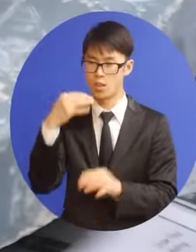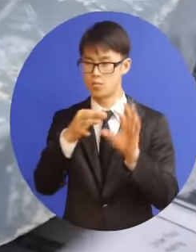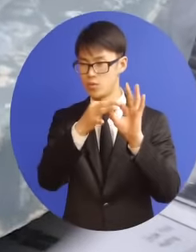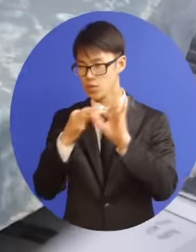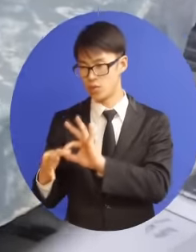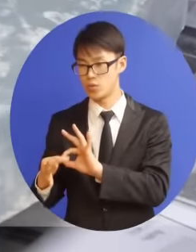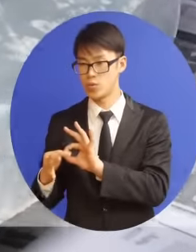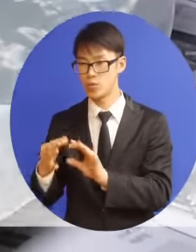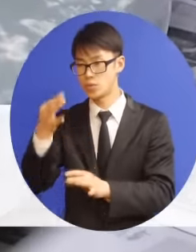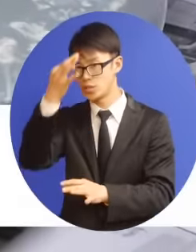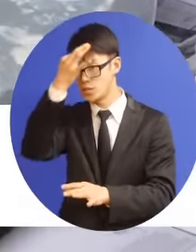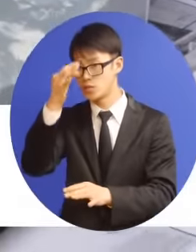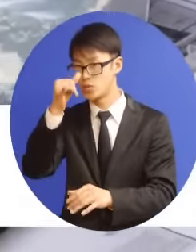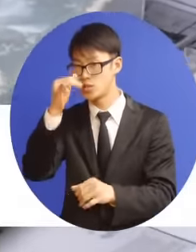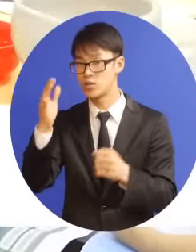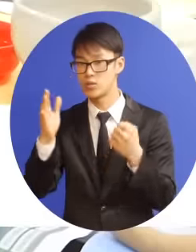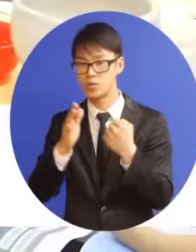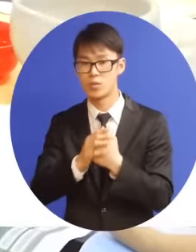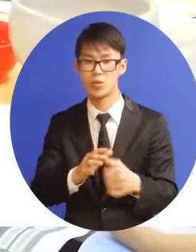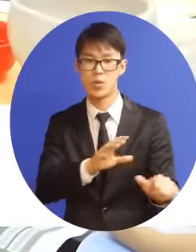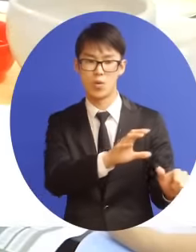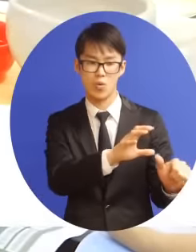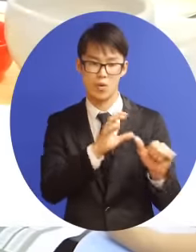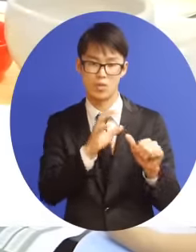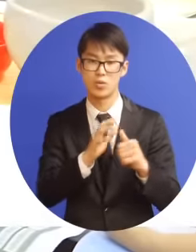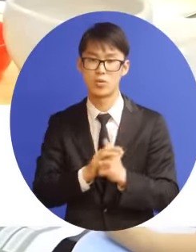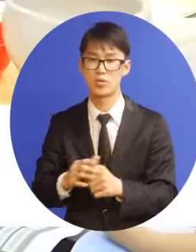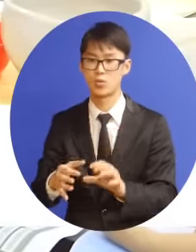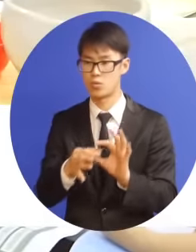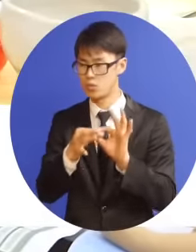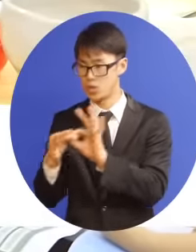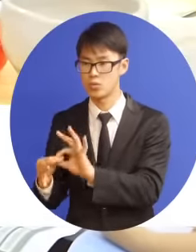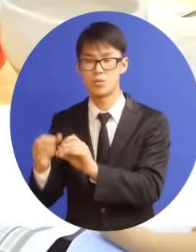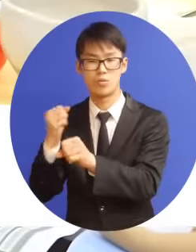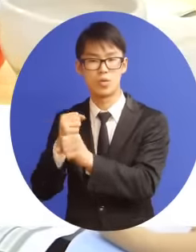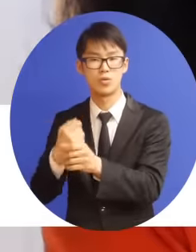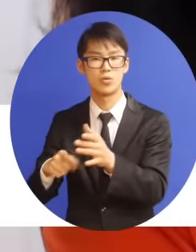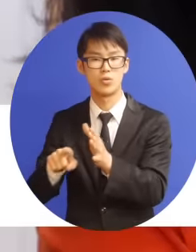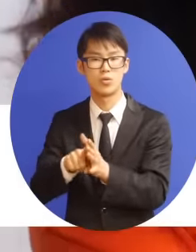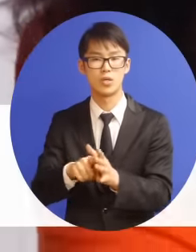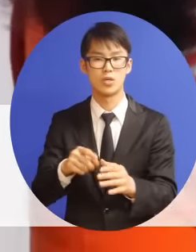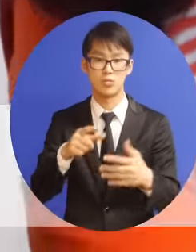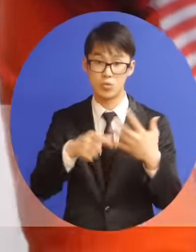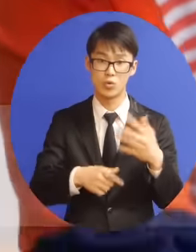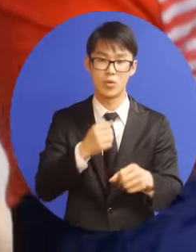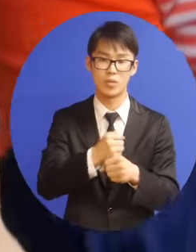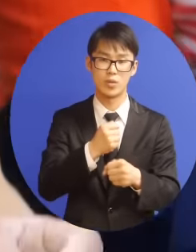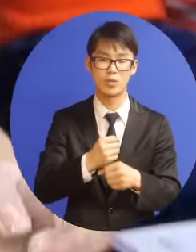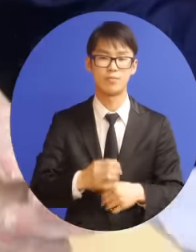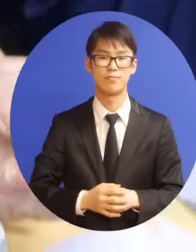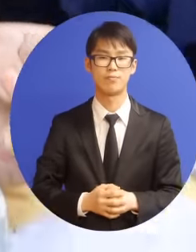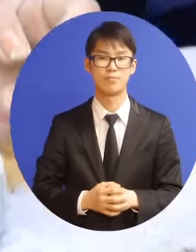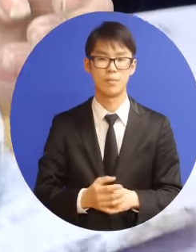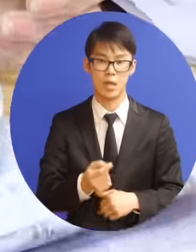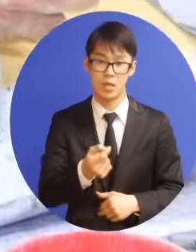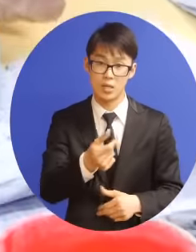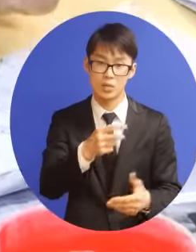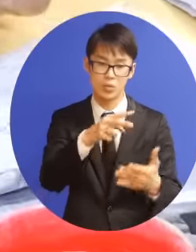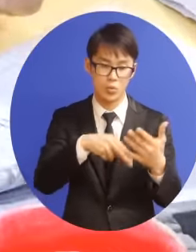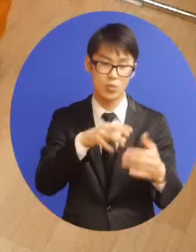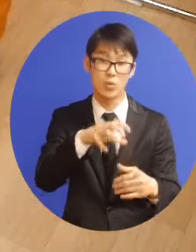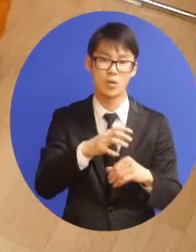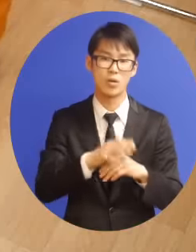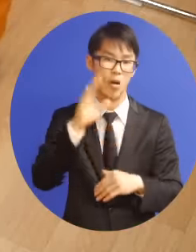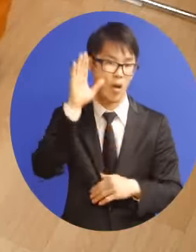반포면에서 도서관 이용의 활성화와 철학 분청사기의 맥을 이어가고자 마련됐습니다. 작은